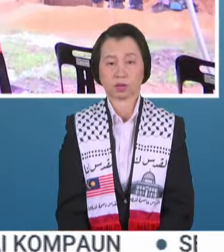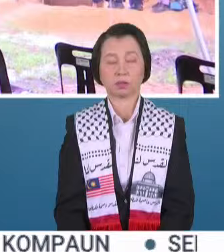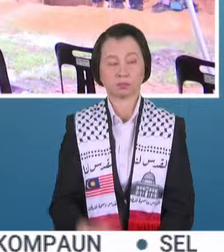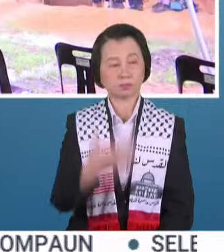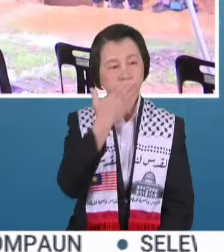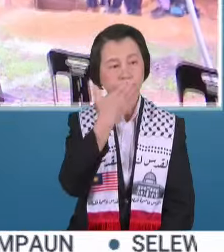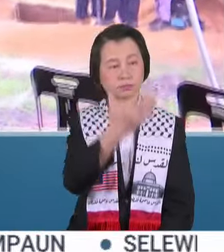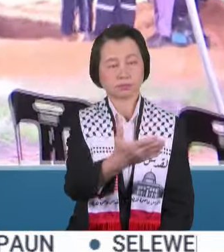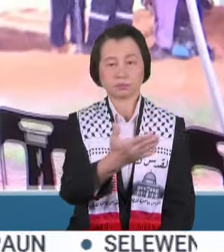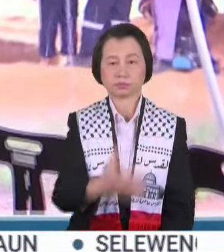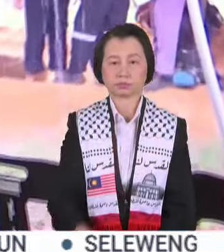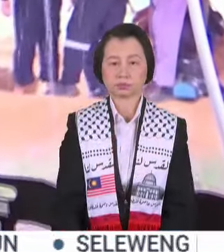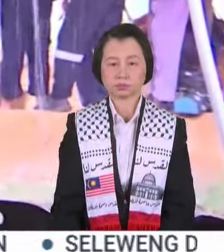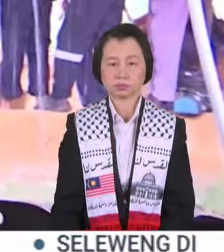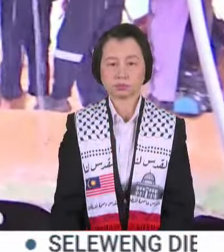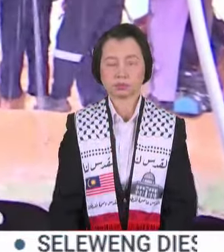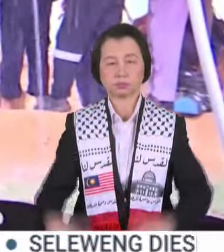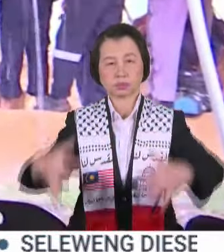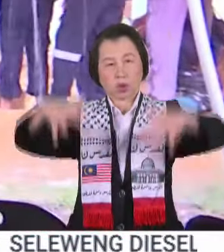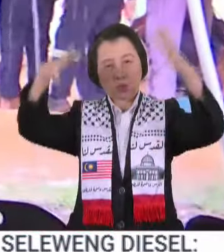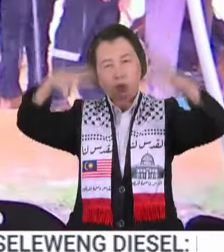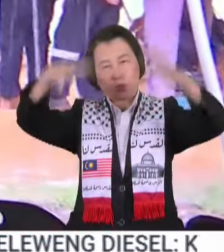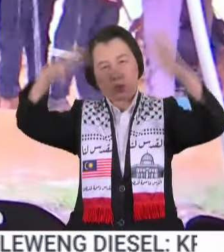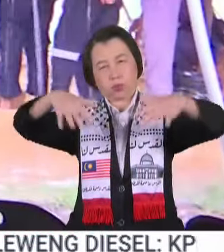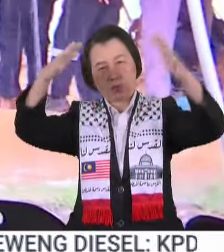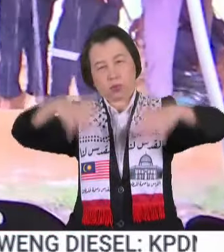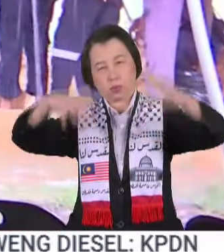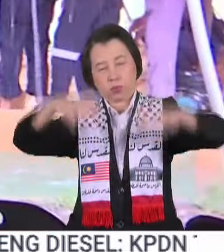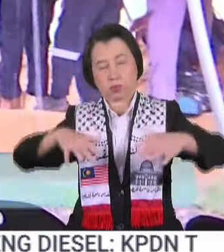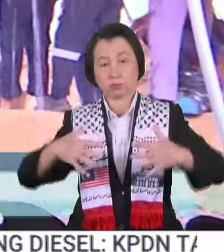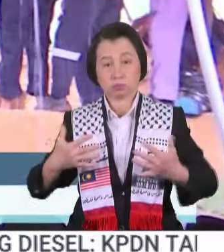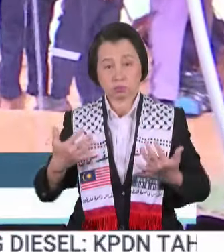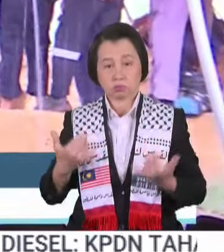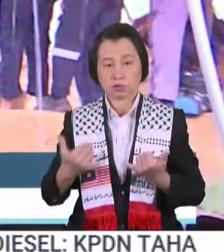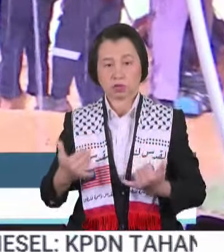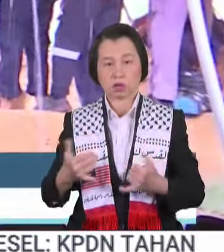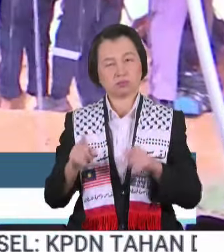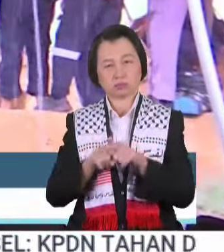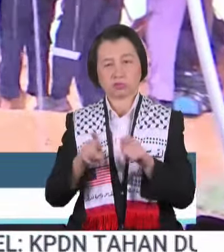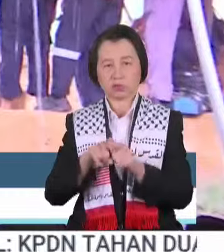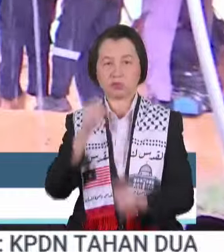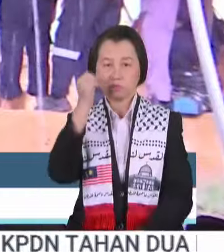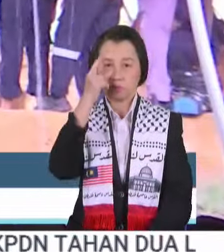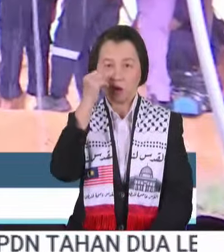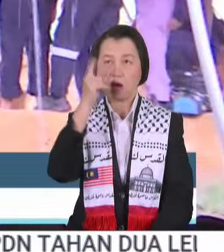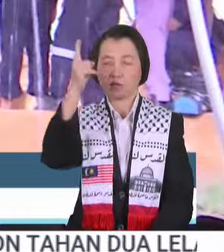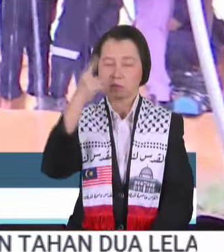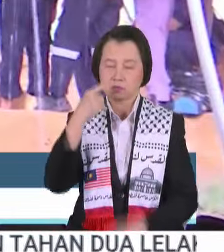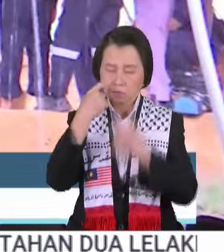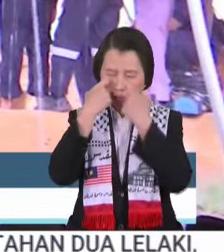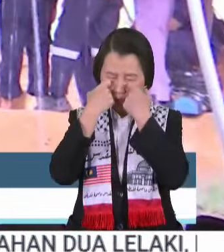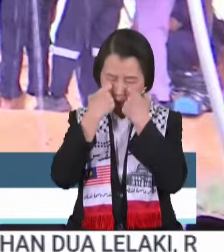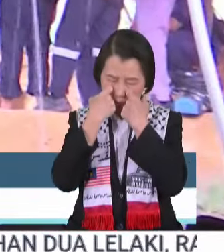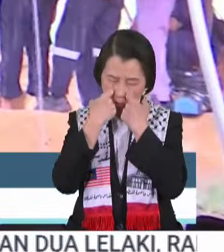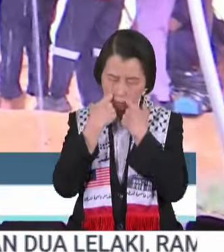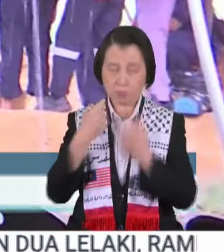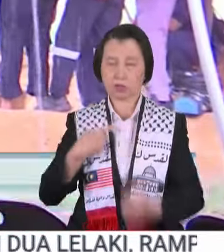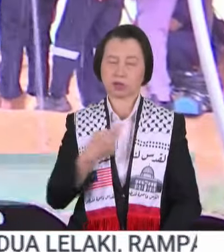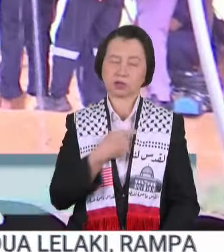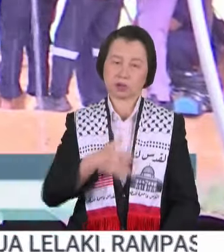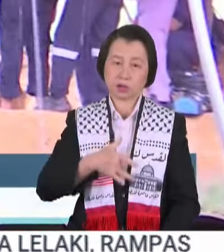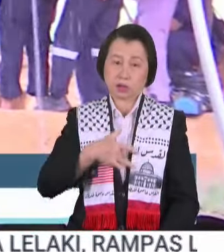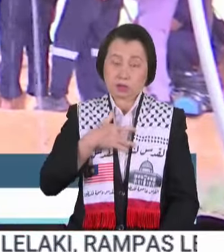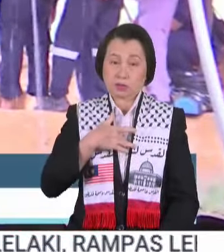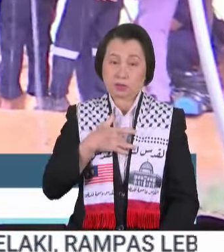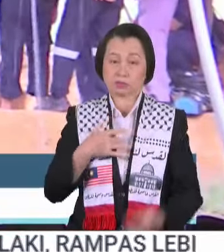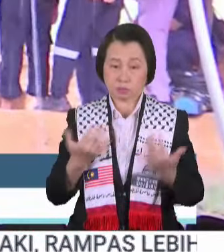Terima kasih Zahira. Hujan yang turun ketika ini seolah-olah memahami kesedihan yang kita rasai